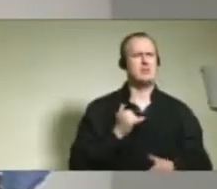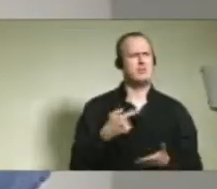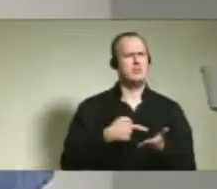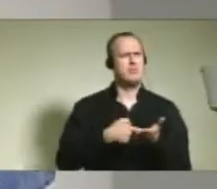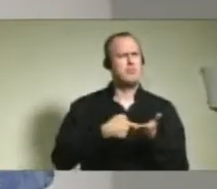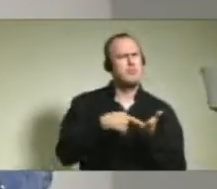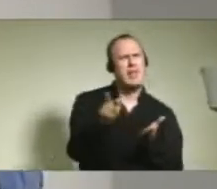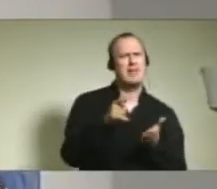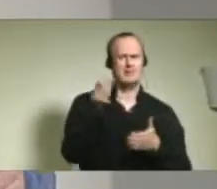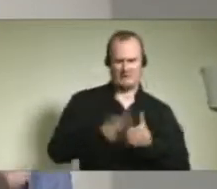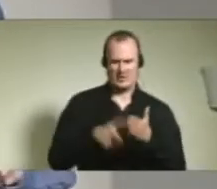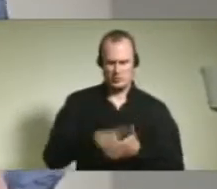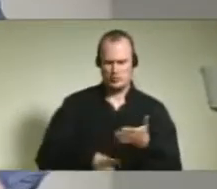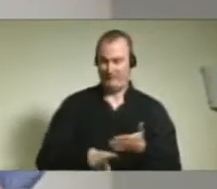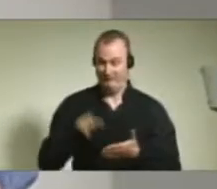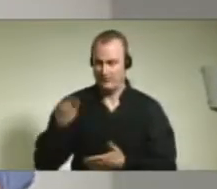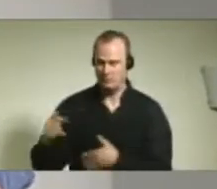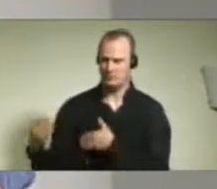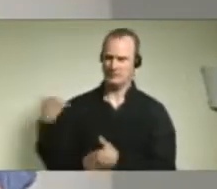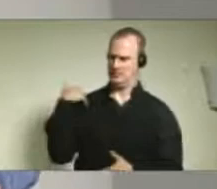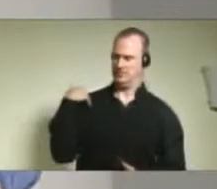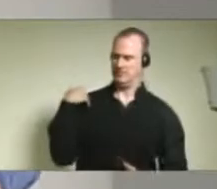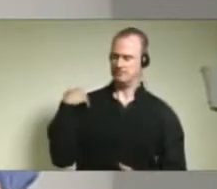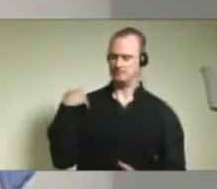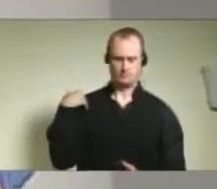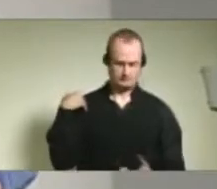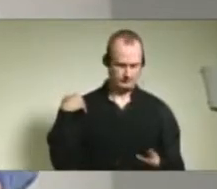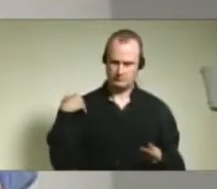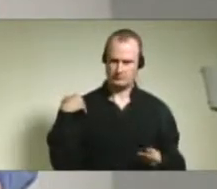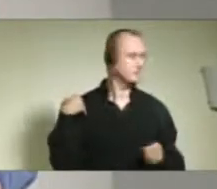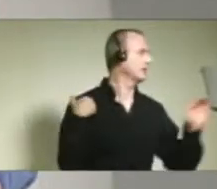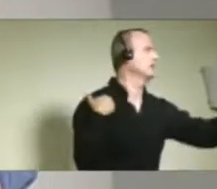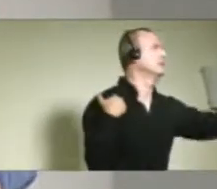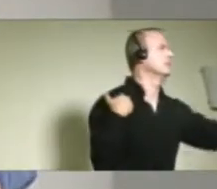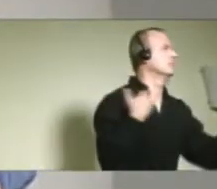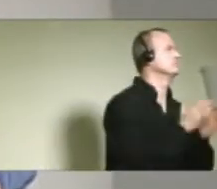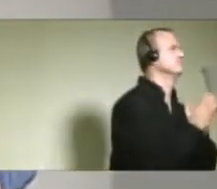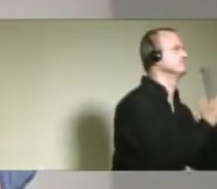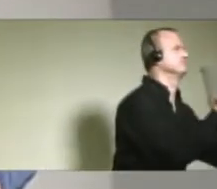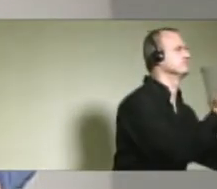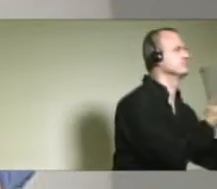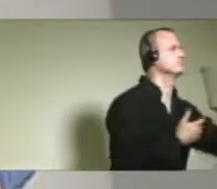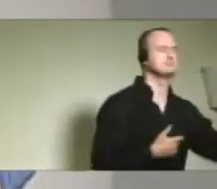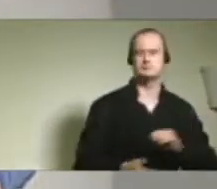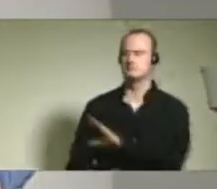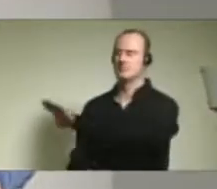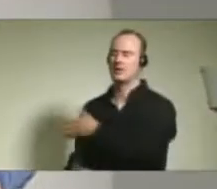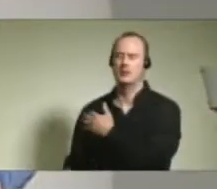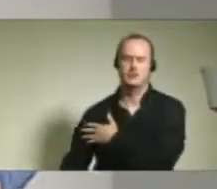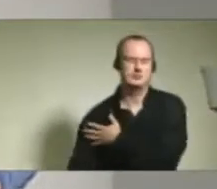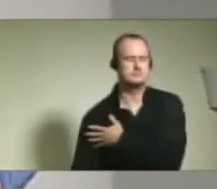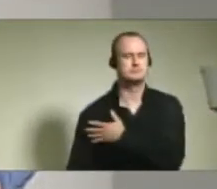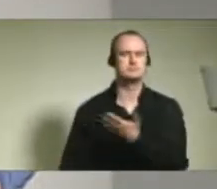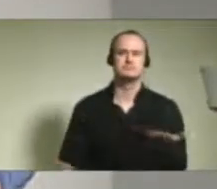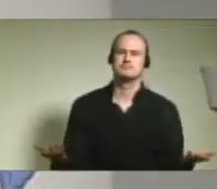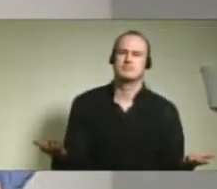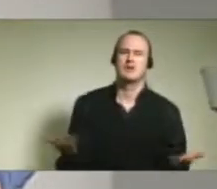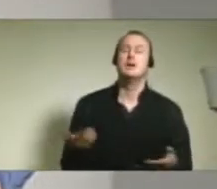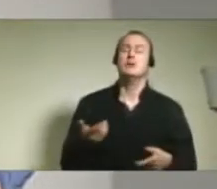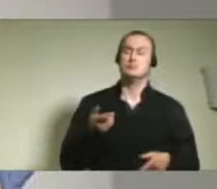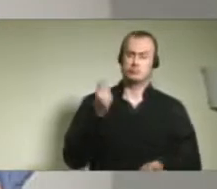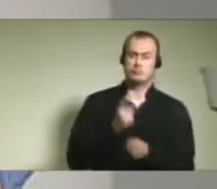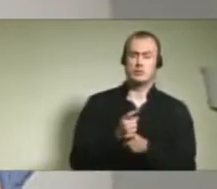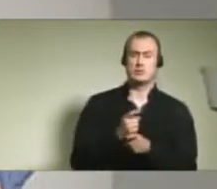on se trouve dans une telle situation. Au centre-ville de Windsor, à l'heure actuelle, quand vous voyez